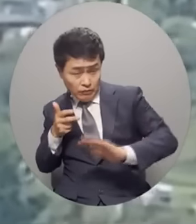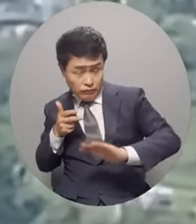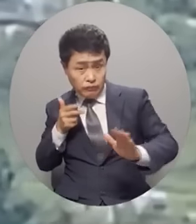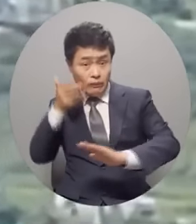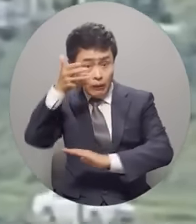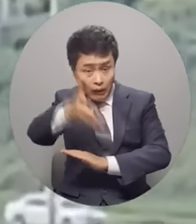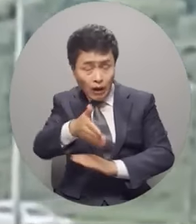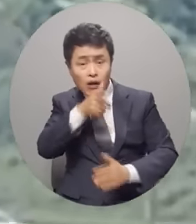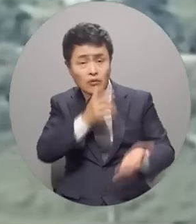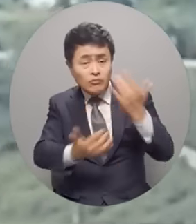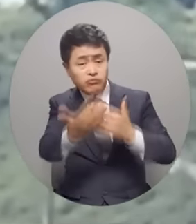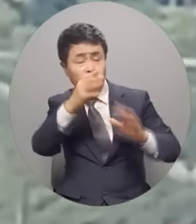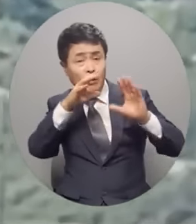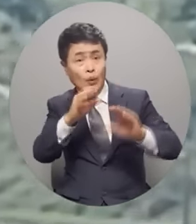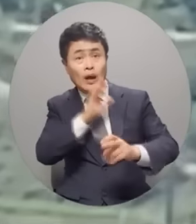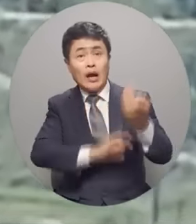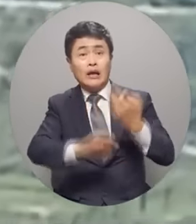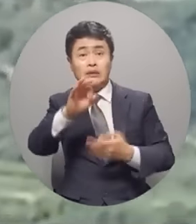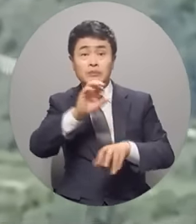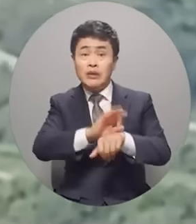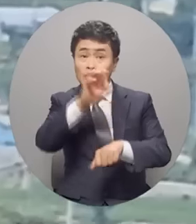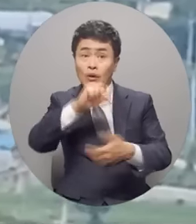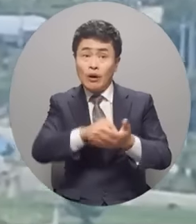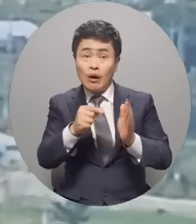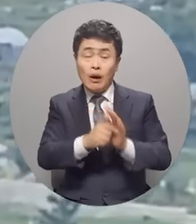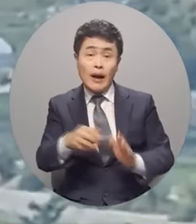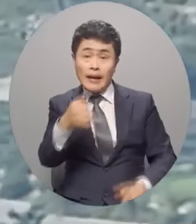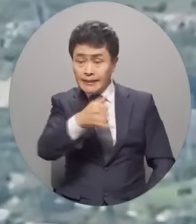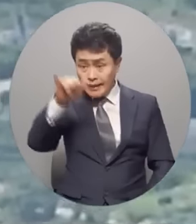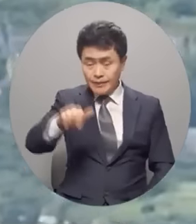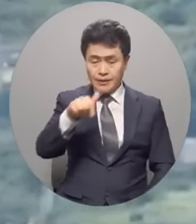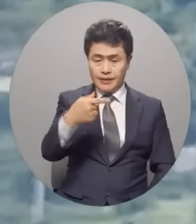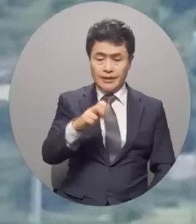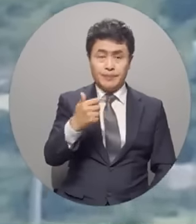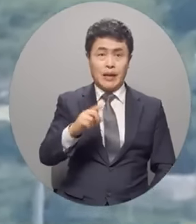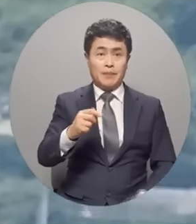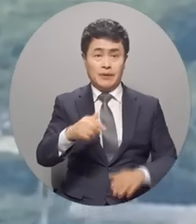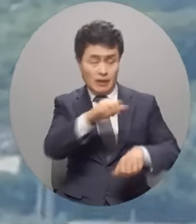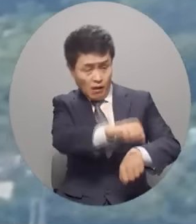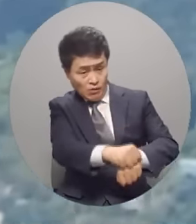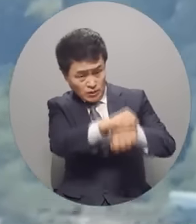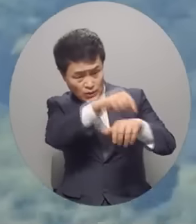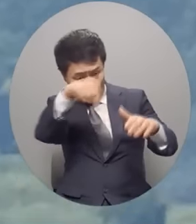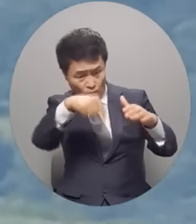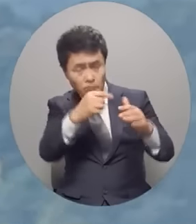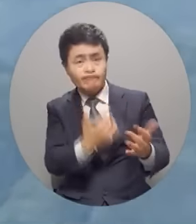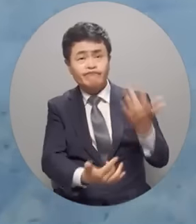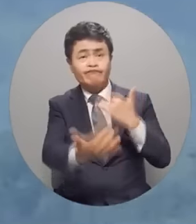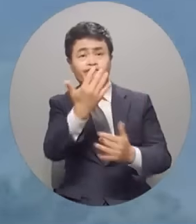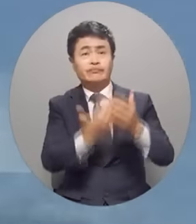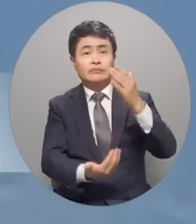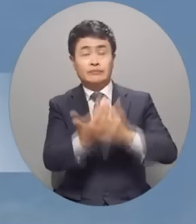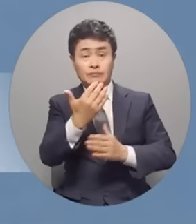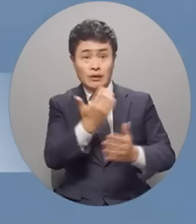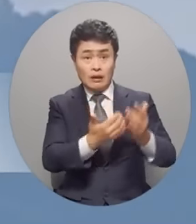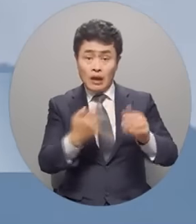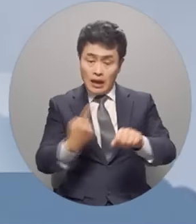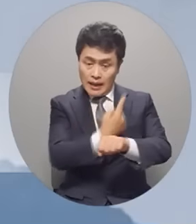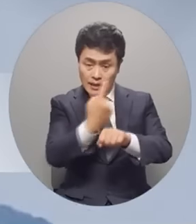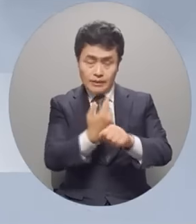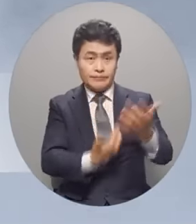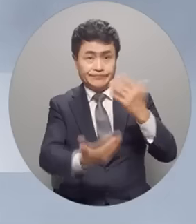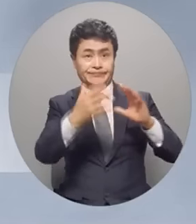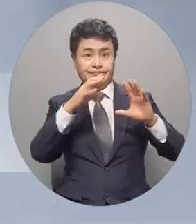나섭니다 오늘 아침 10시쯤 세종시 금남면 창고 건물에서 불이났습니다 불길은 한시간 만에